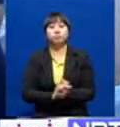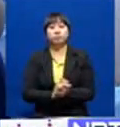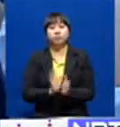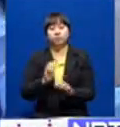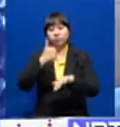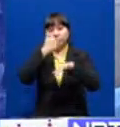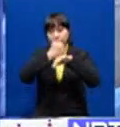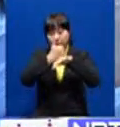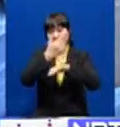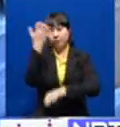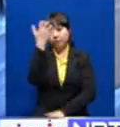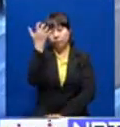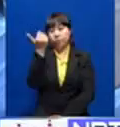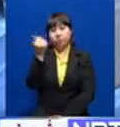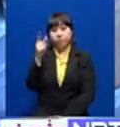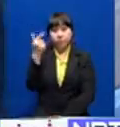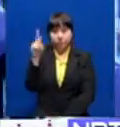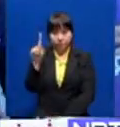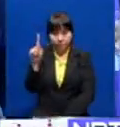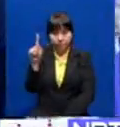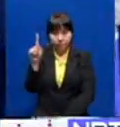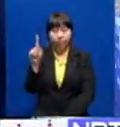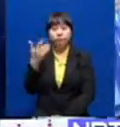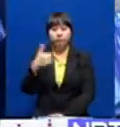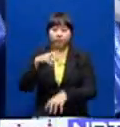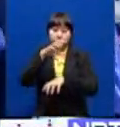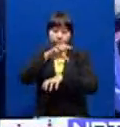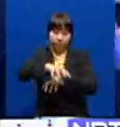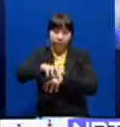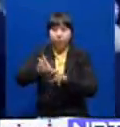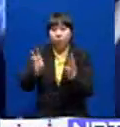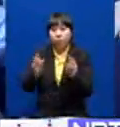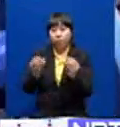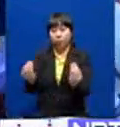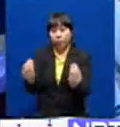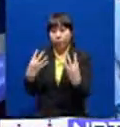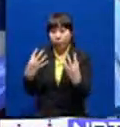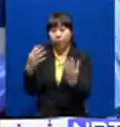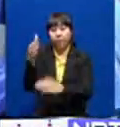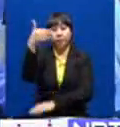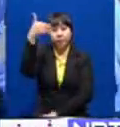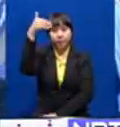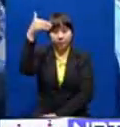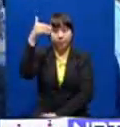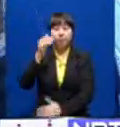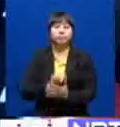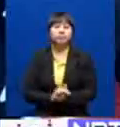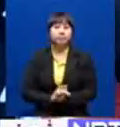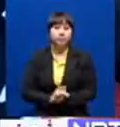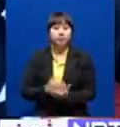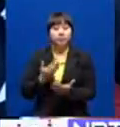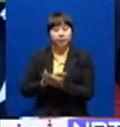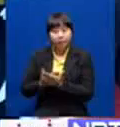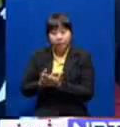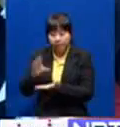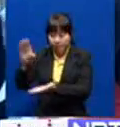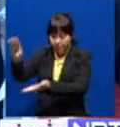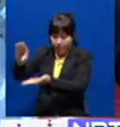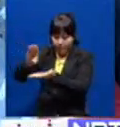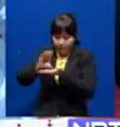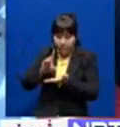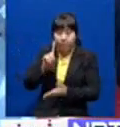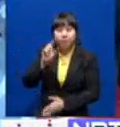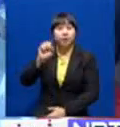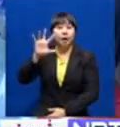บริหารสถานีวิทยุโทรทัศน์แห่งประเทศไทยและสถานีวิทยุกระจายเสียงแห่งประเทศไทยรับมอบเงินจำนวน1,000